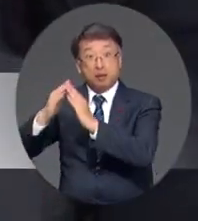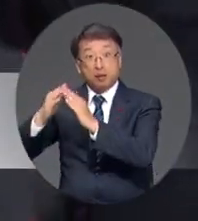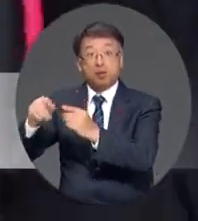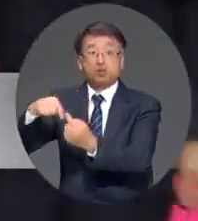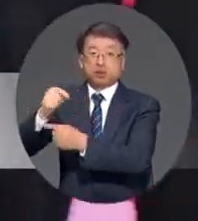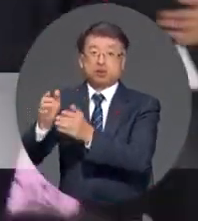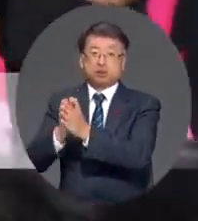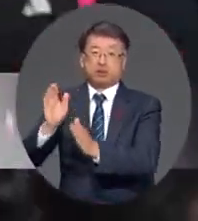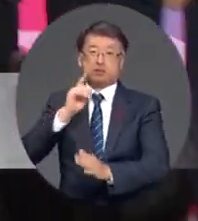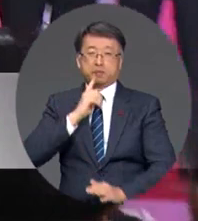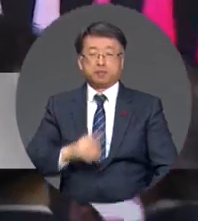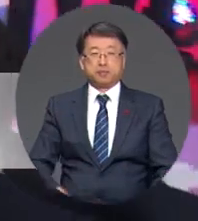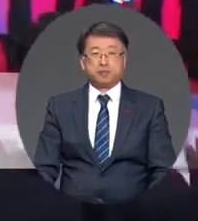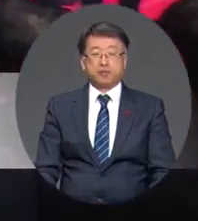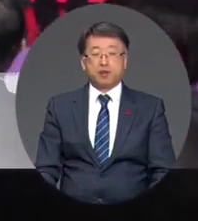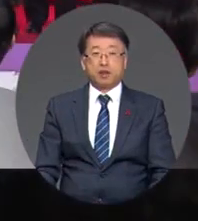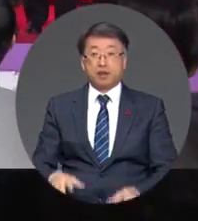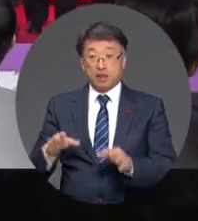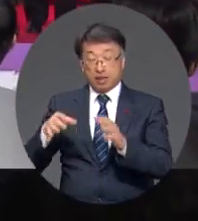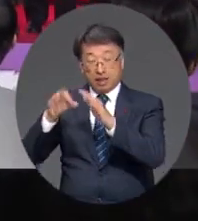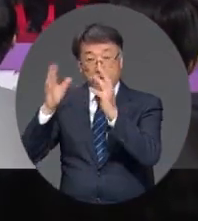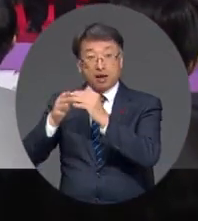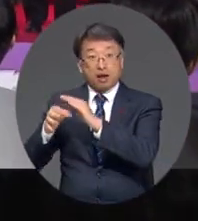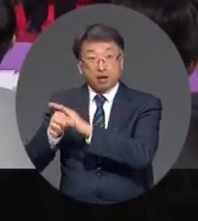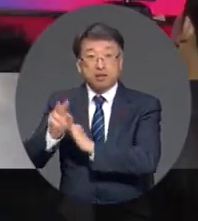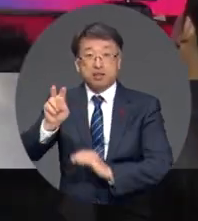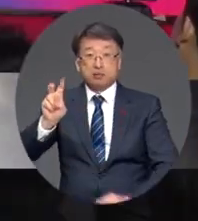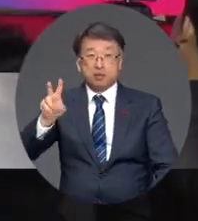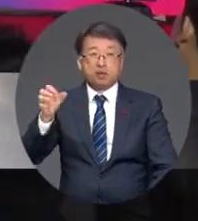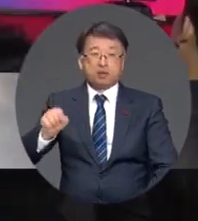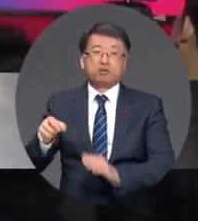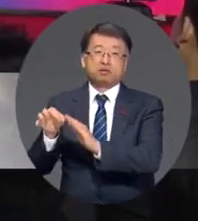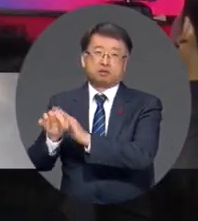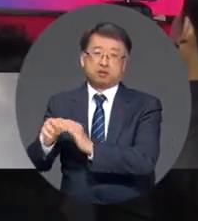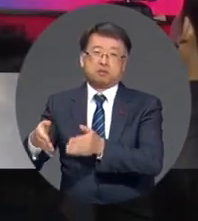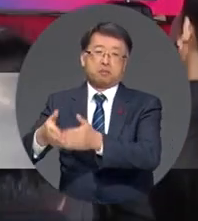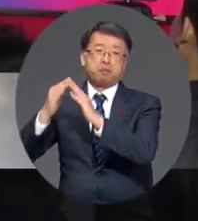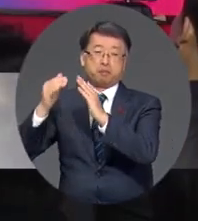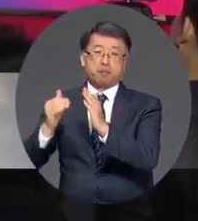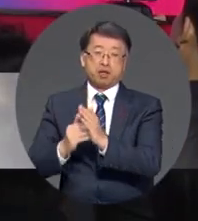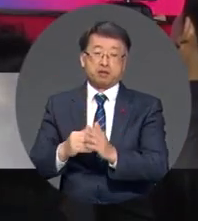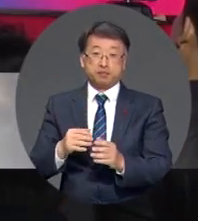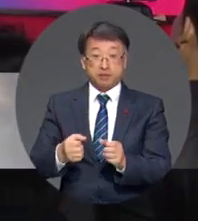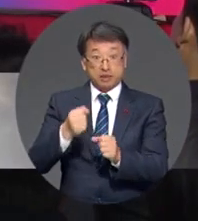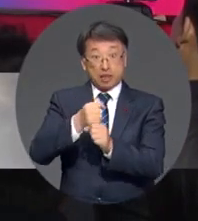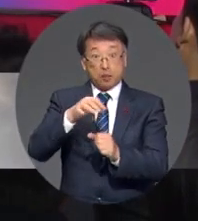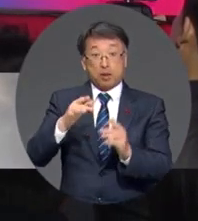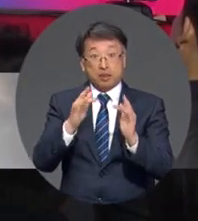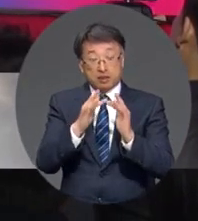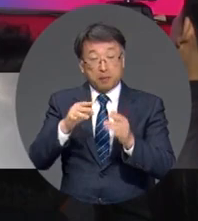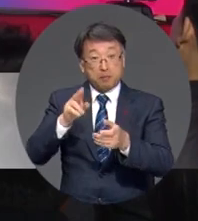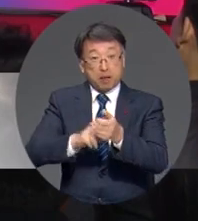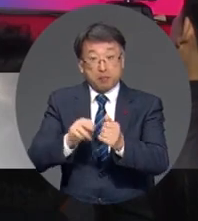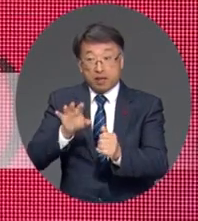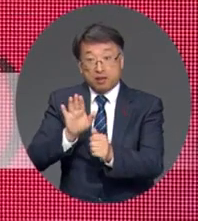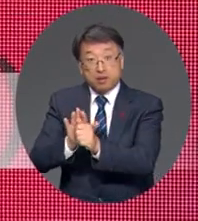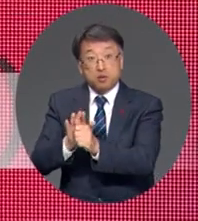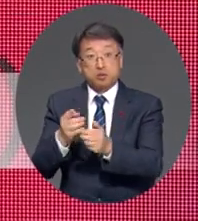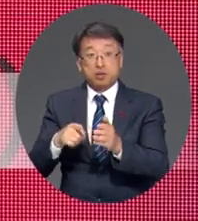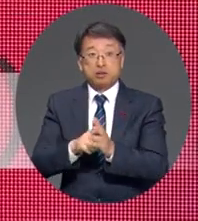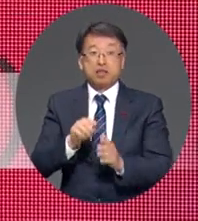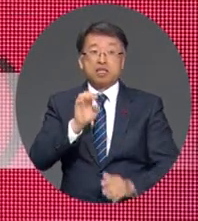들어갔다고 밝혔습니다. 총 사업비 22억 원을 투입한 이곳은 창업자의 온라인 쇼핑 판로 지원을